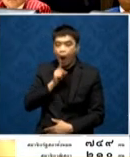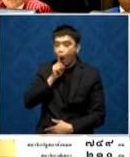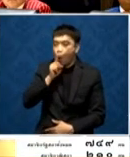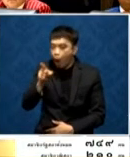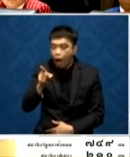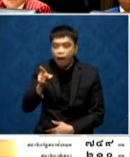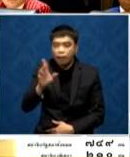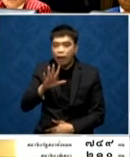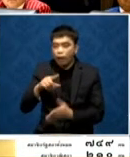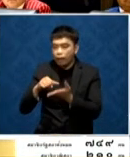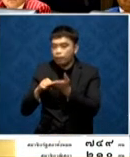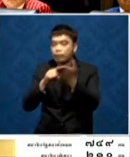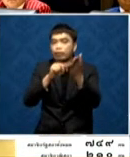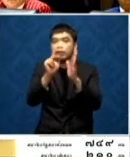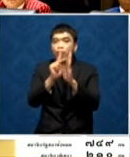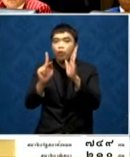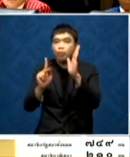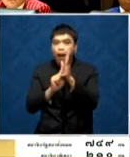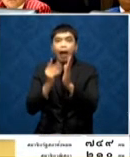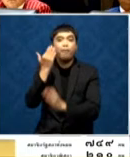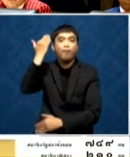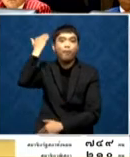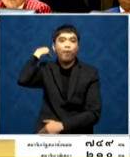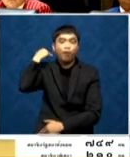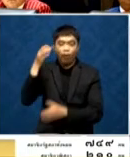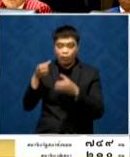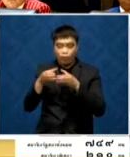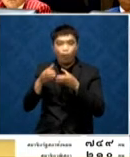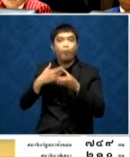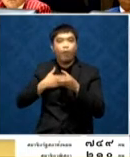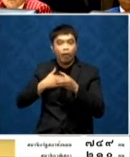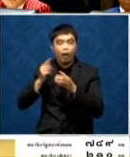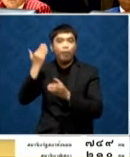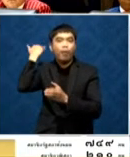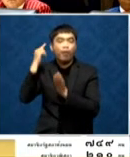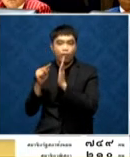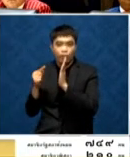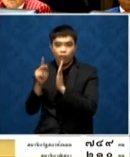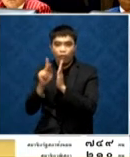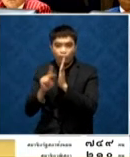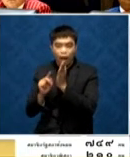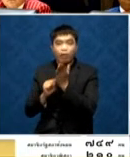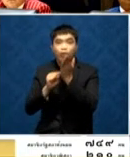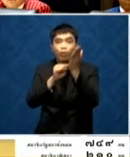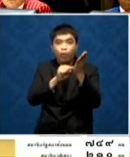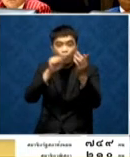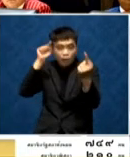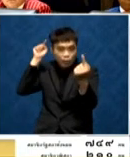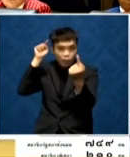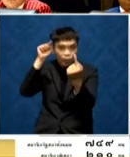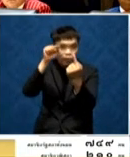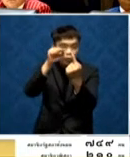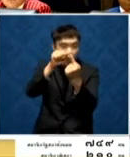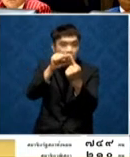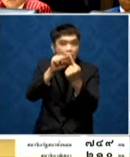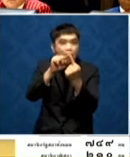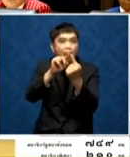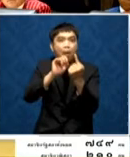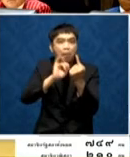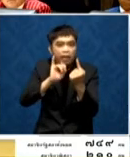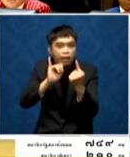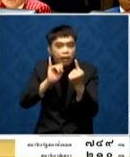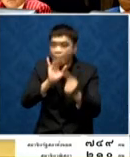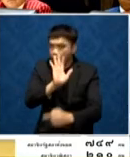ขาเลื่อนได้ตามปฏิริษีฉบับสสเขตมันไม่มีแล้วผมเชื่อว่าเขาเตรียมมาหมดแล้วไอ้การถูกดูดถูกแรงต่างเนี่ยไม่